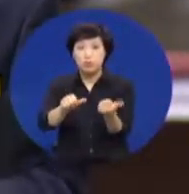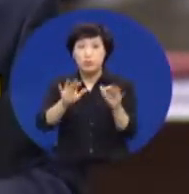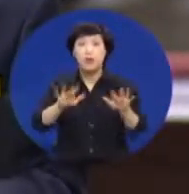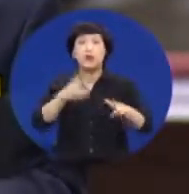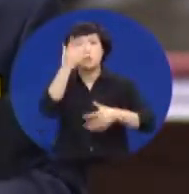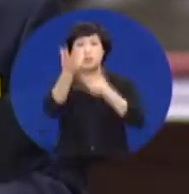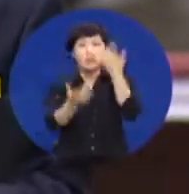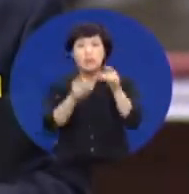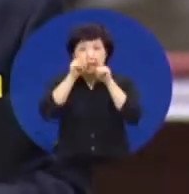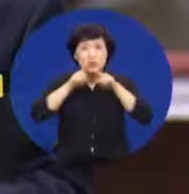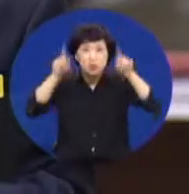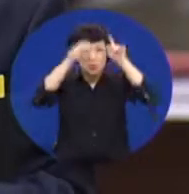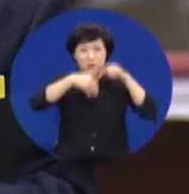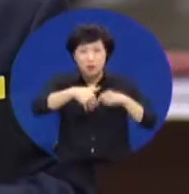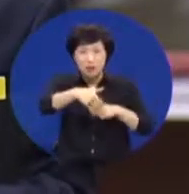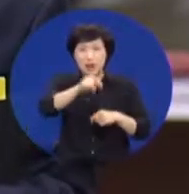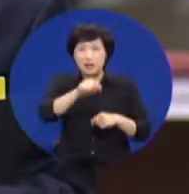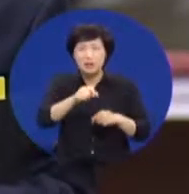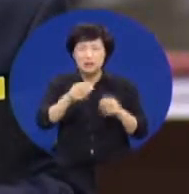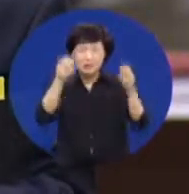불타는 지옥불에 가서